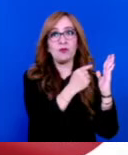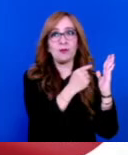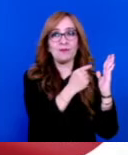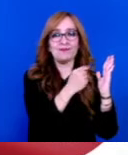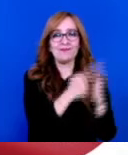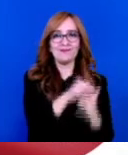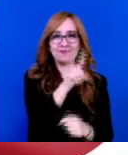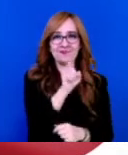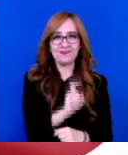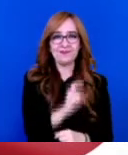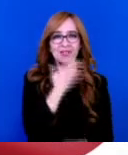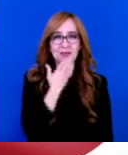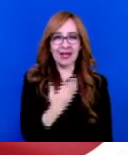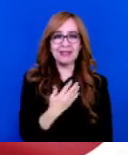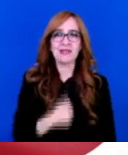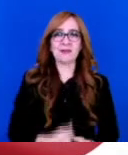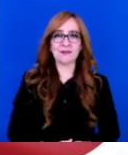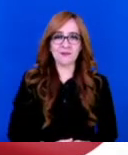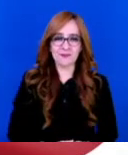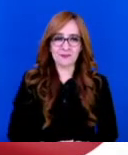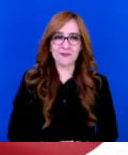Terima kasih. Baik.